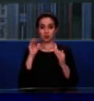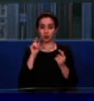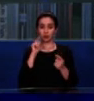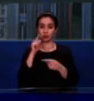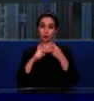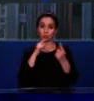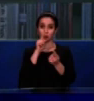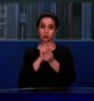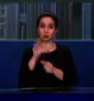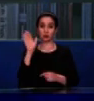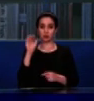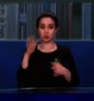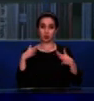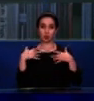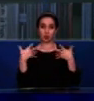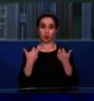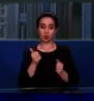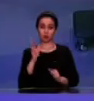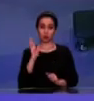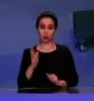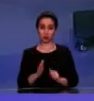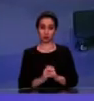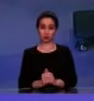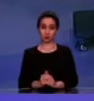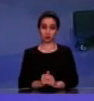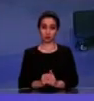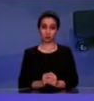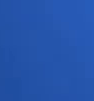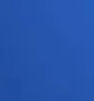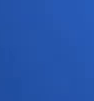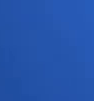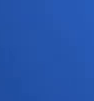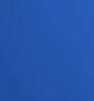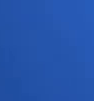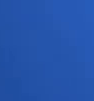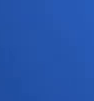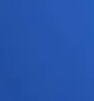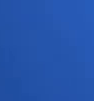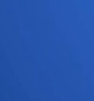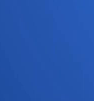ko'rishguncha xayr, sog' va salomat bo'ling.